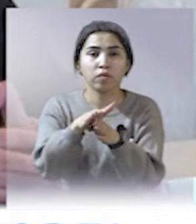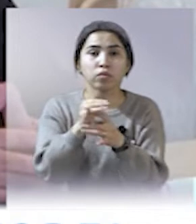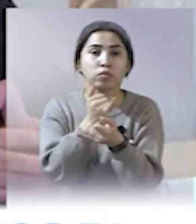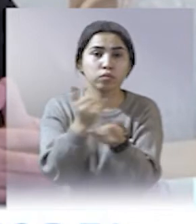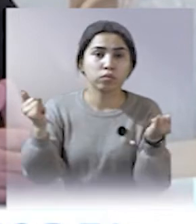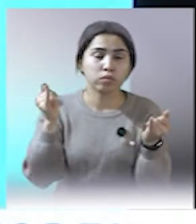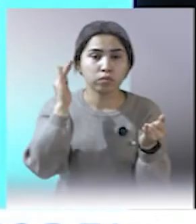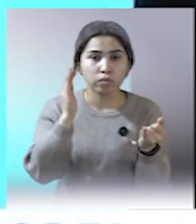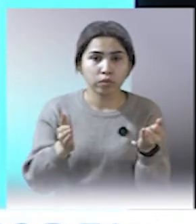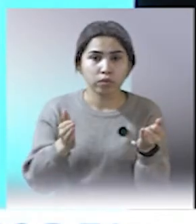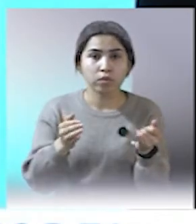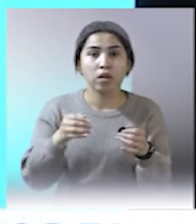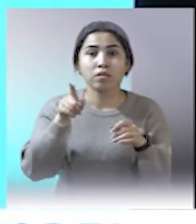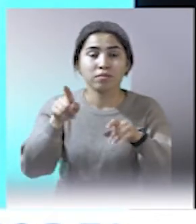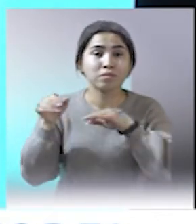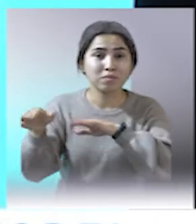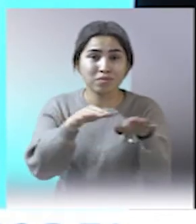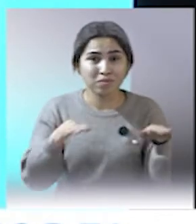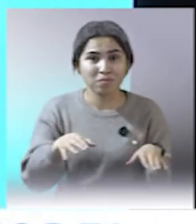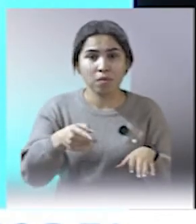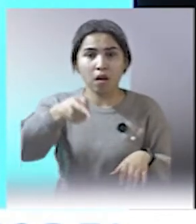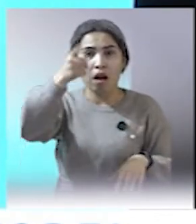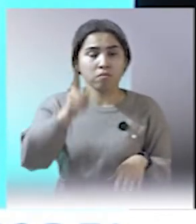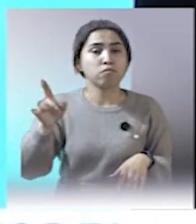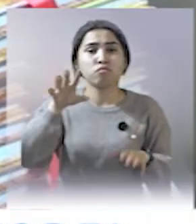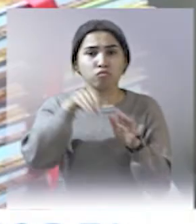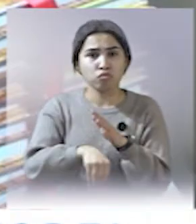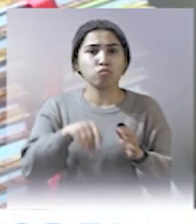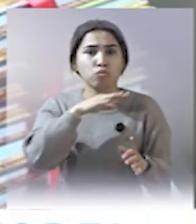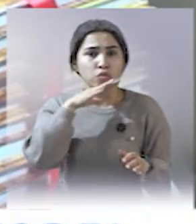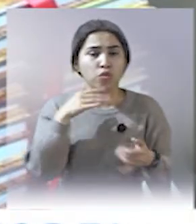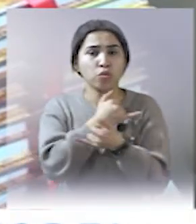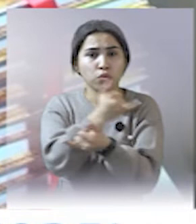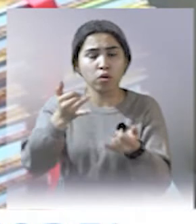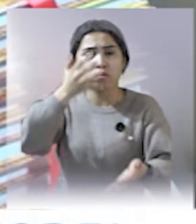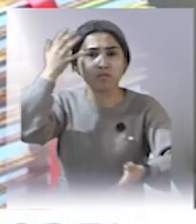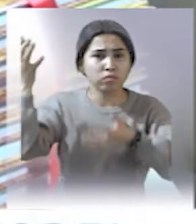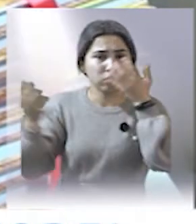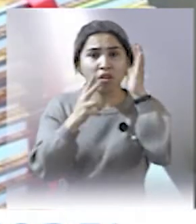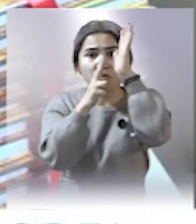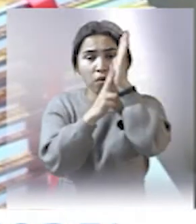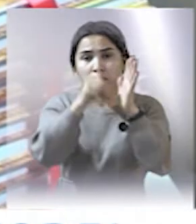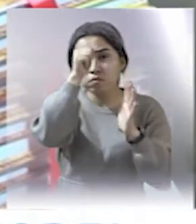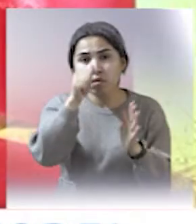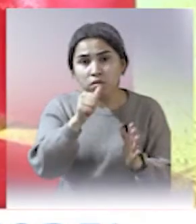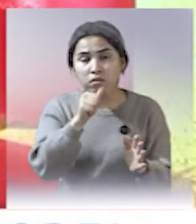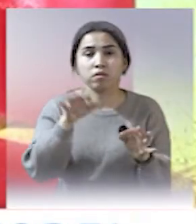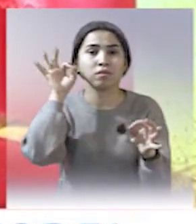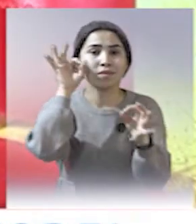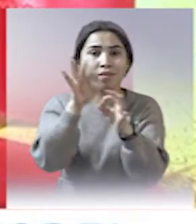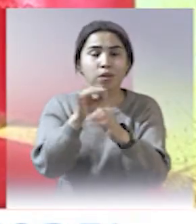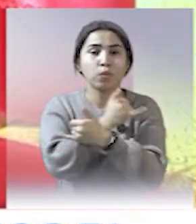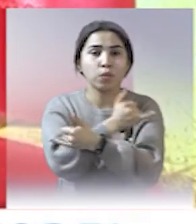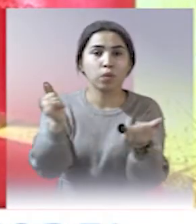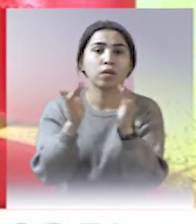жеткізді. Дегенмен жасалған жұмыс аз емес. Кітап шығарудан бұрын жасалған ғылыми зерттеулерге 8 айдай уақыт кеткен. 3 тілде жарық көрген кітап